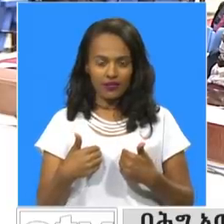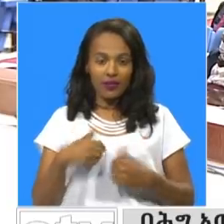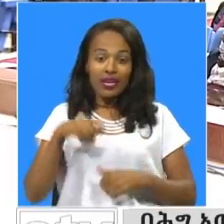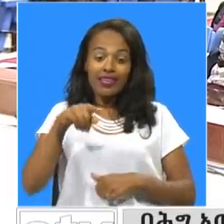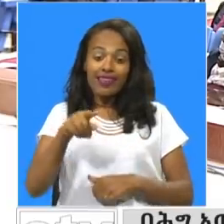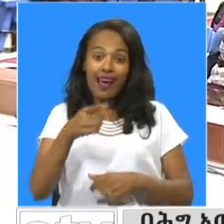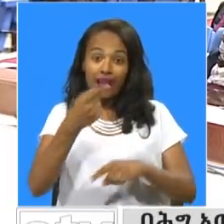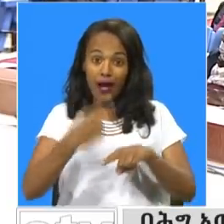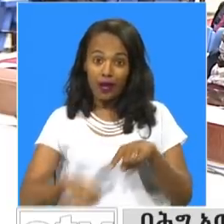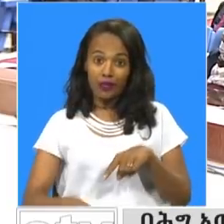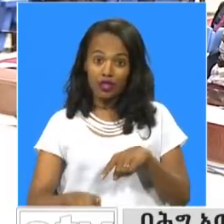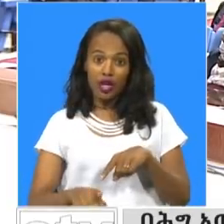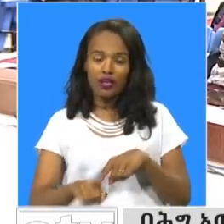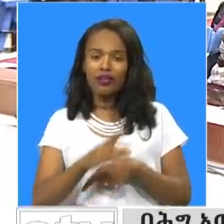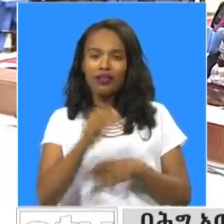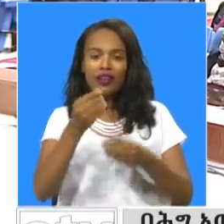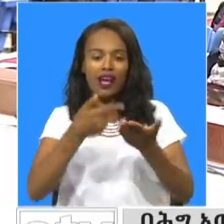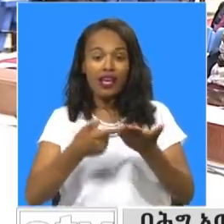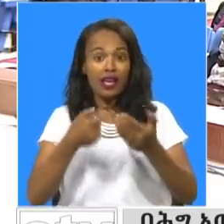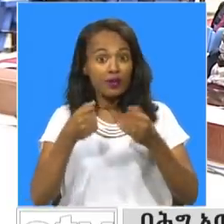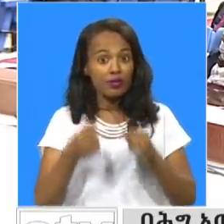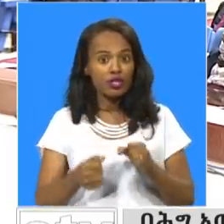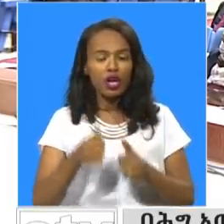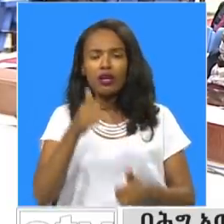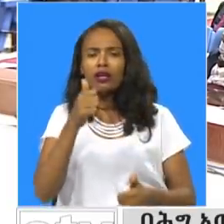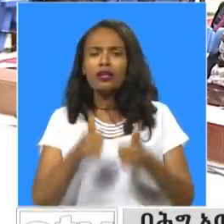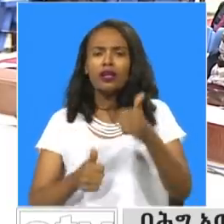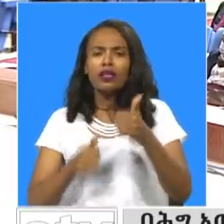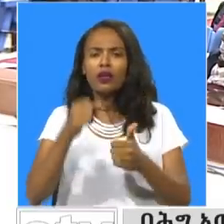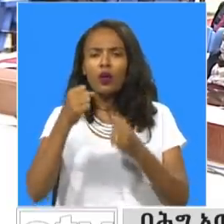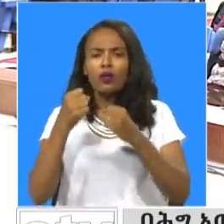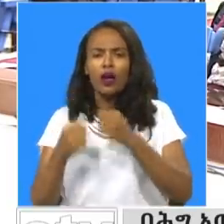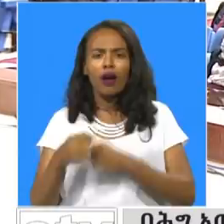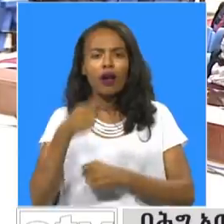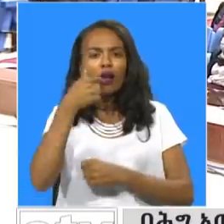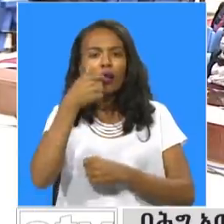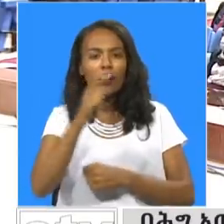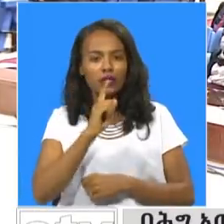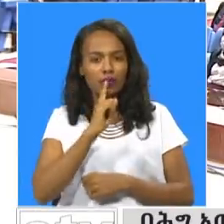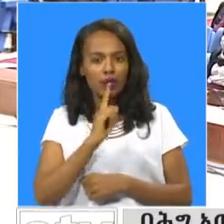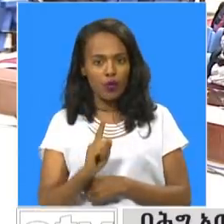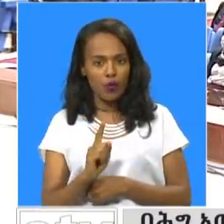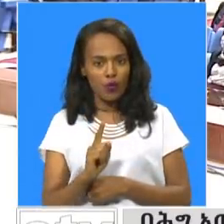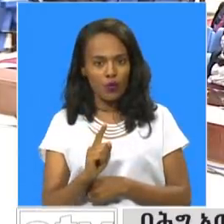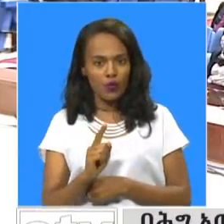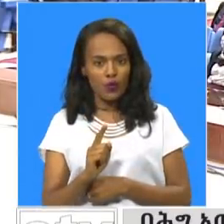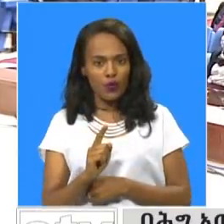ያን አለመቻል እና ይሄን መቻል የትኛው ጠንካራ የሚያሰኘው የሚለውን